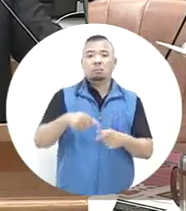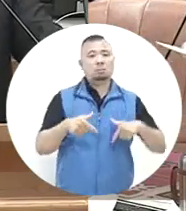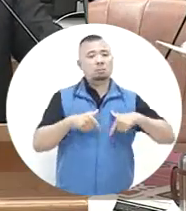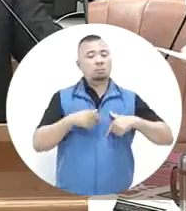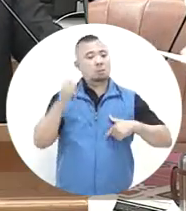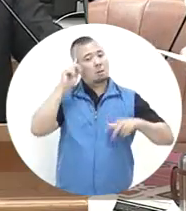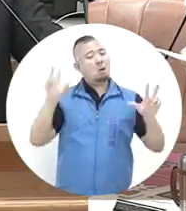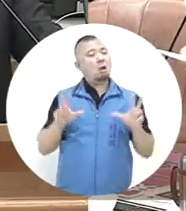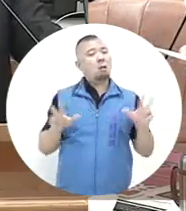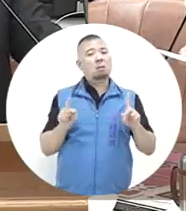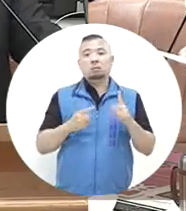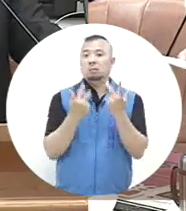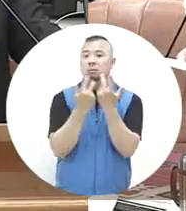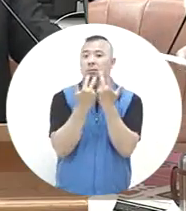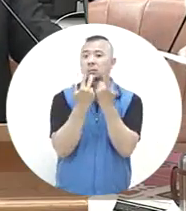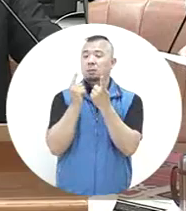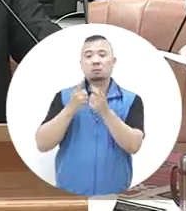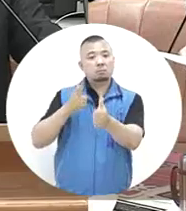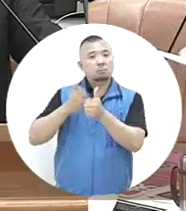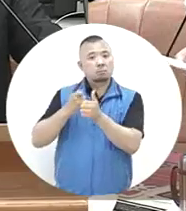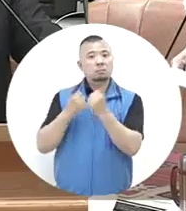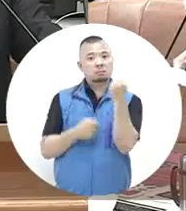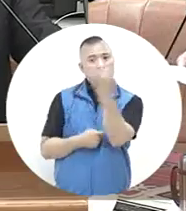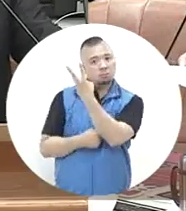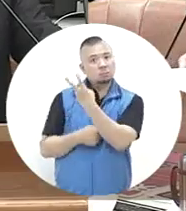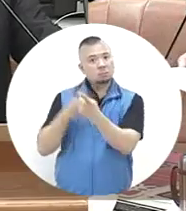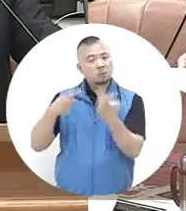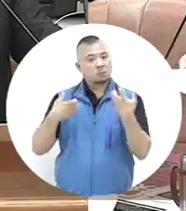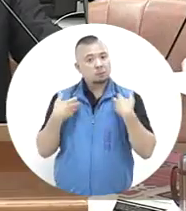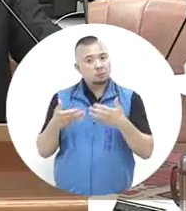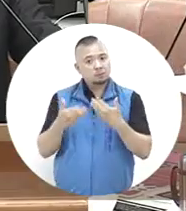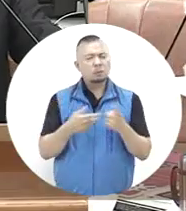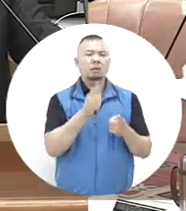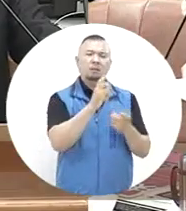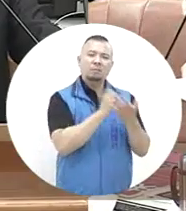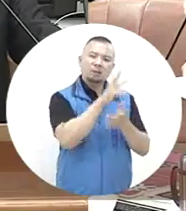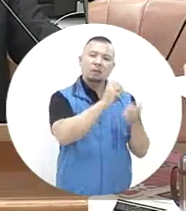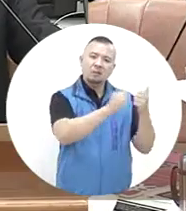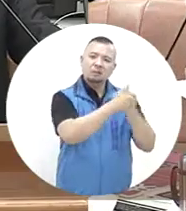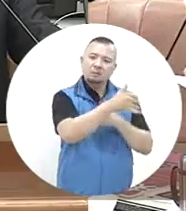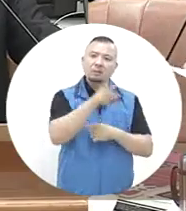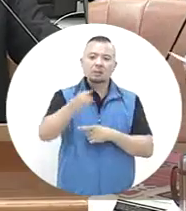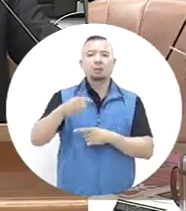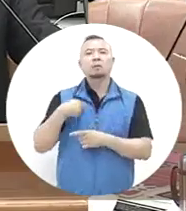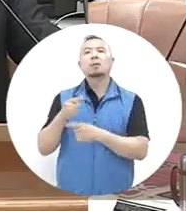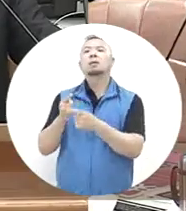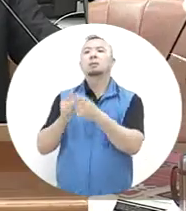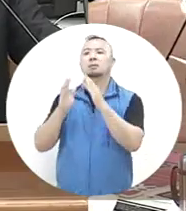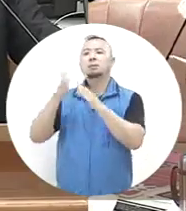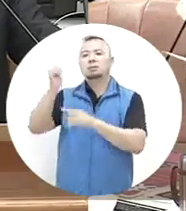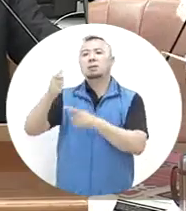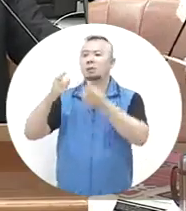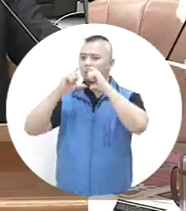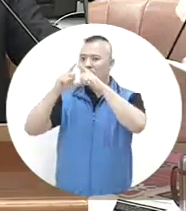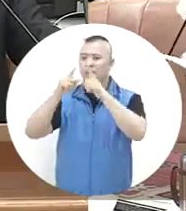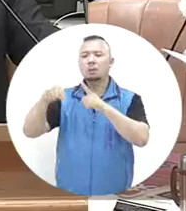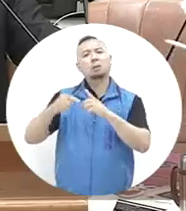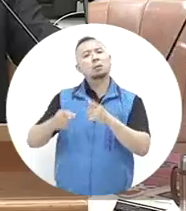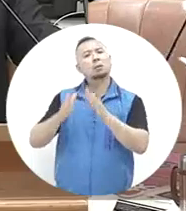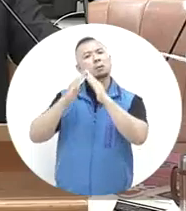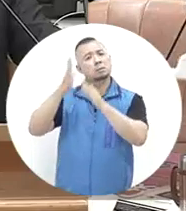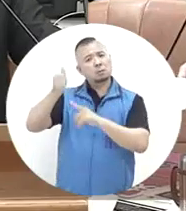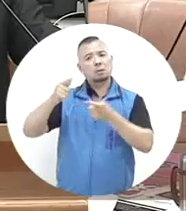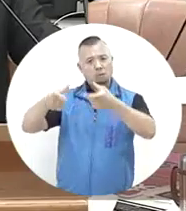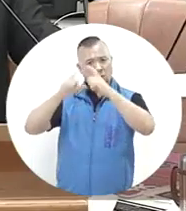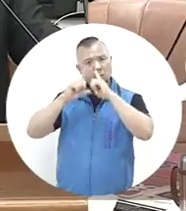起枪击案，新北市有没有担负的责任？让市长回答，让市长回答。 那这个治安， 市长回答有没 有 责任嘛？